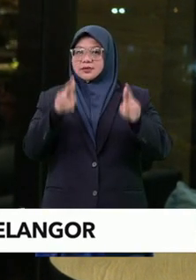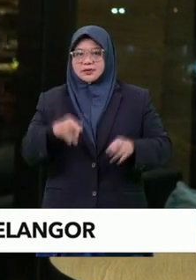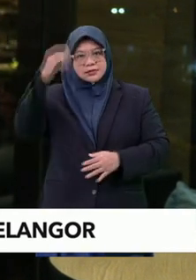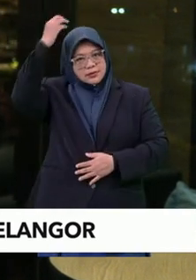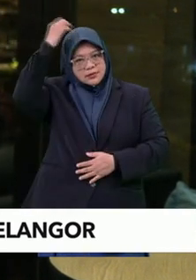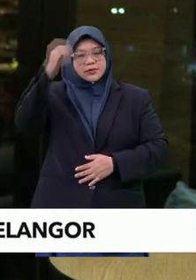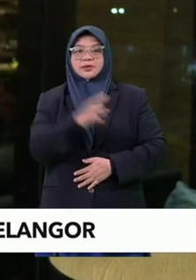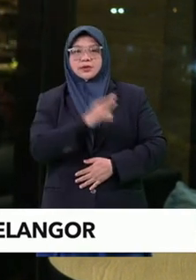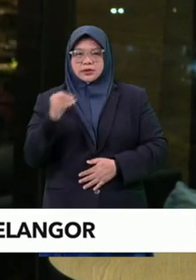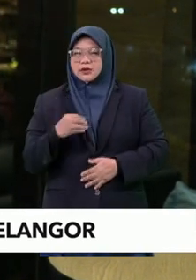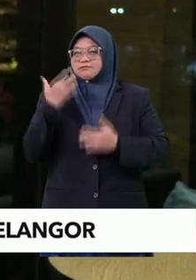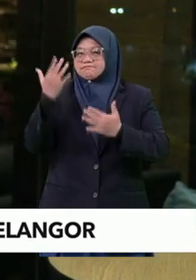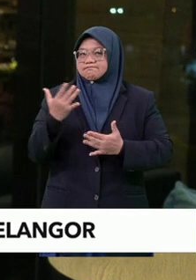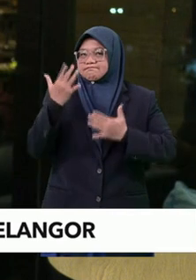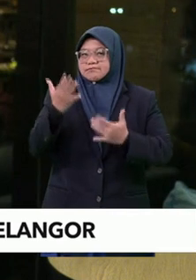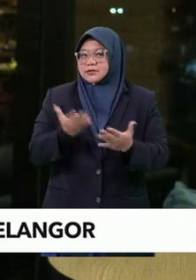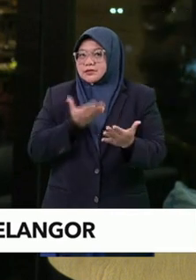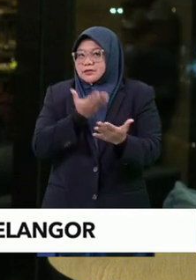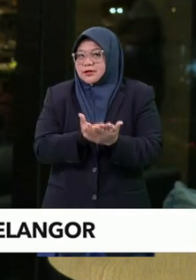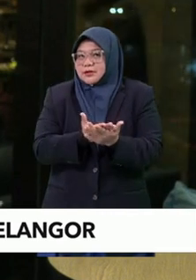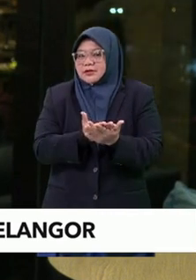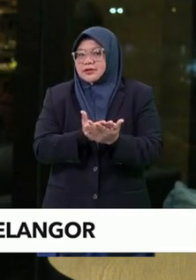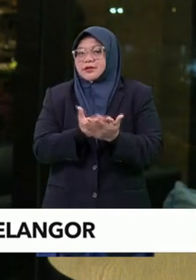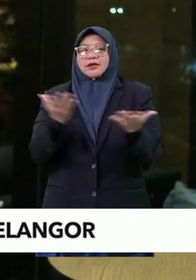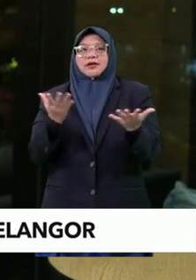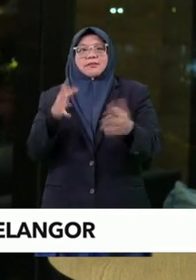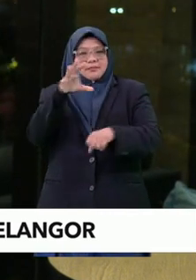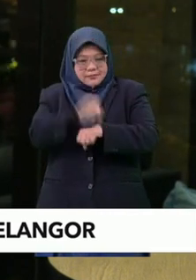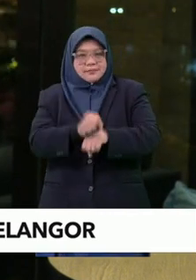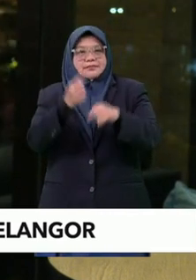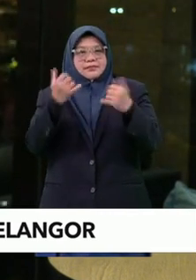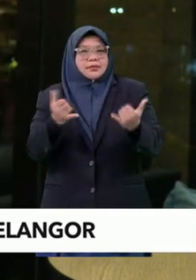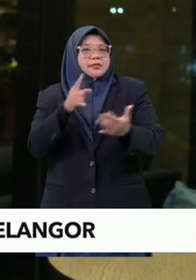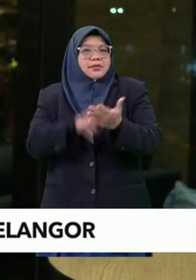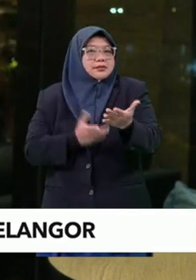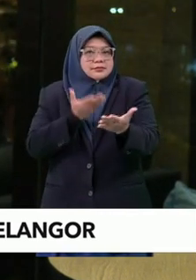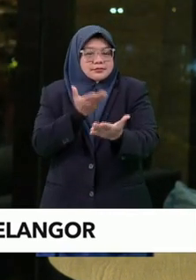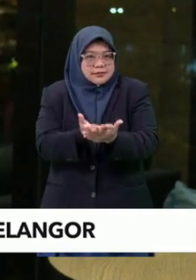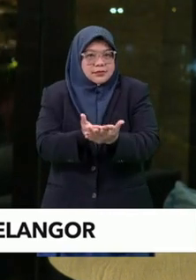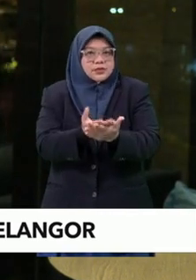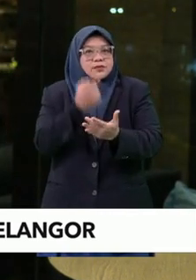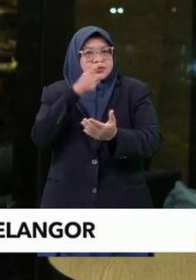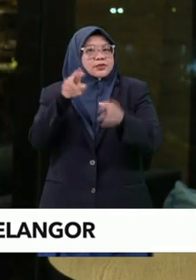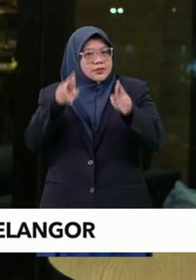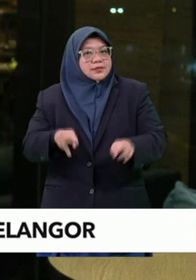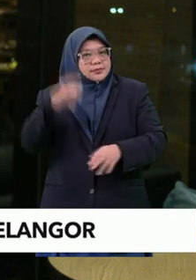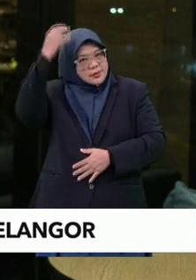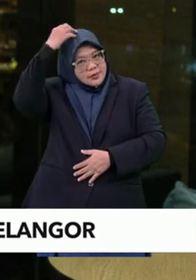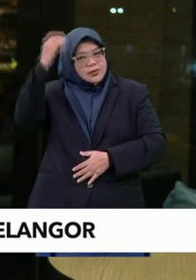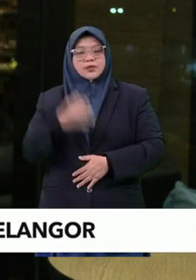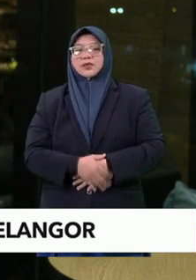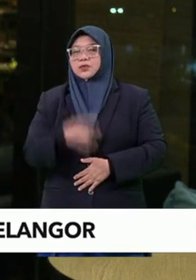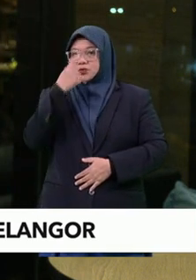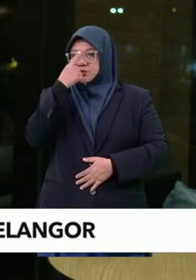itu kita menantikan tawaran yang akan diberikan oleh perkataan yang sudah bermalam ini apakah tawaran bisa ditawarkan kepada nabi Sango agar